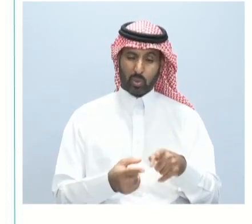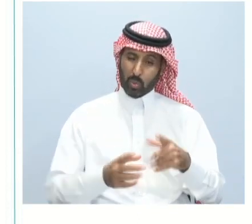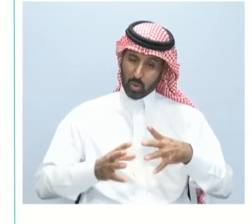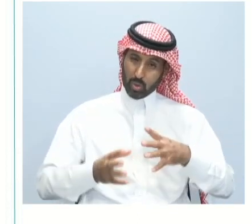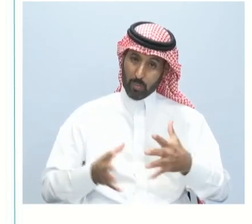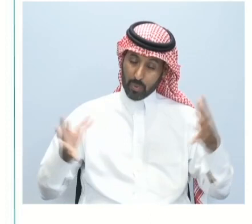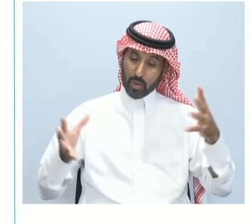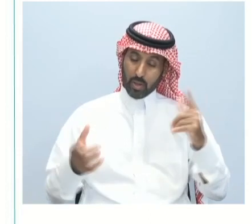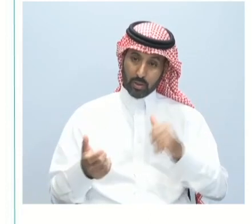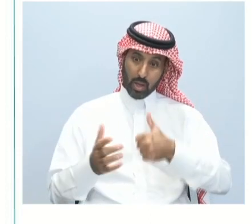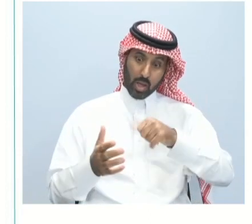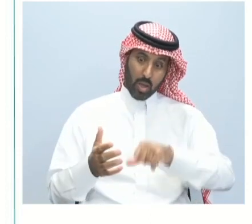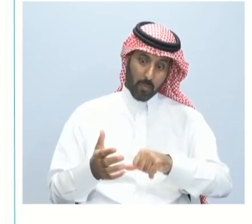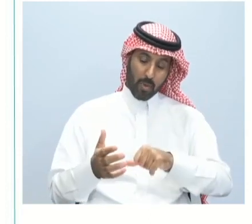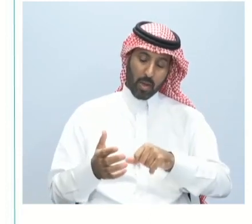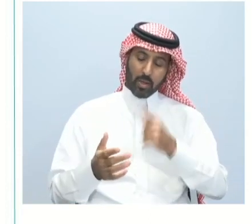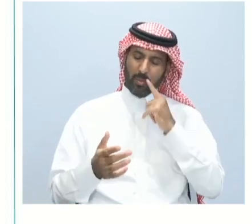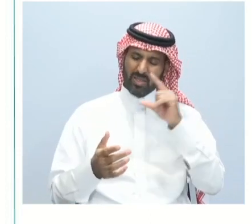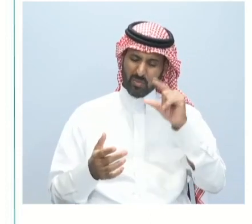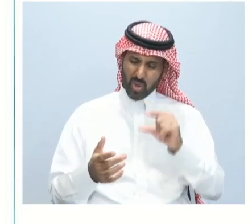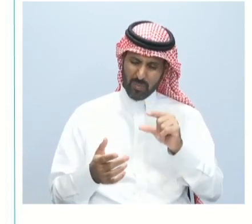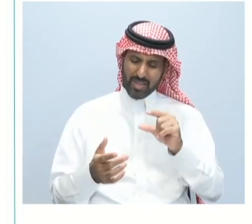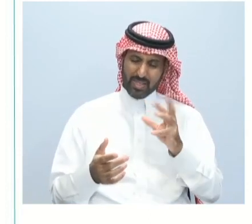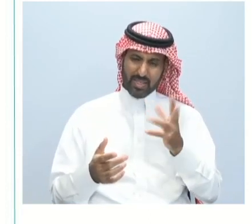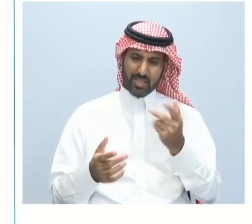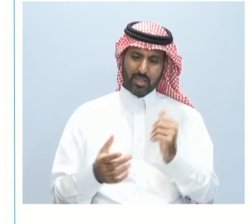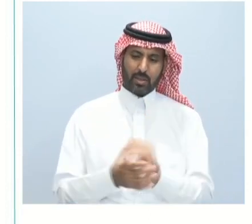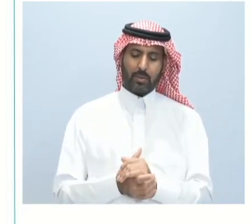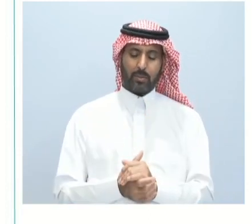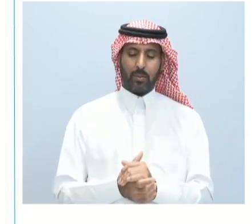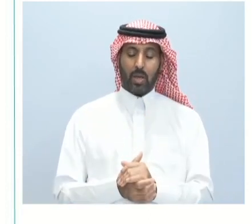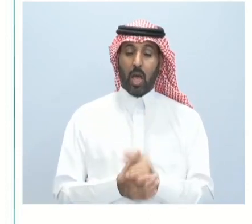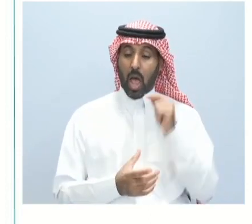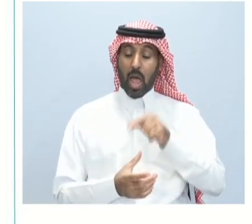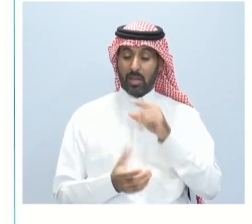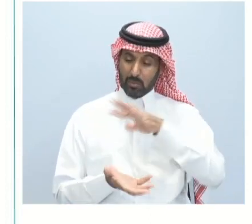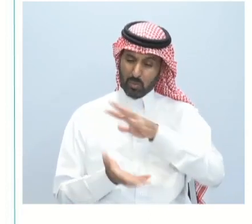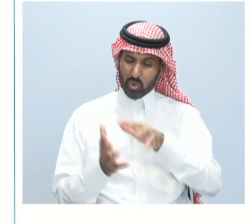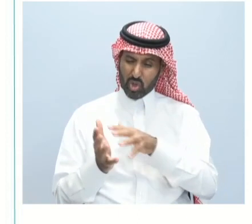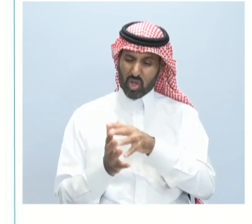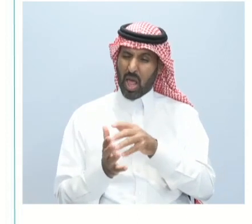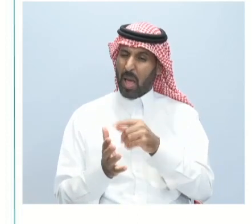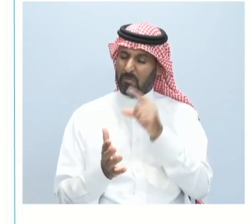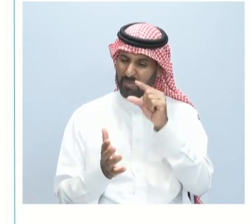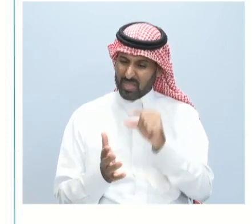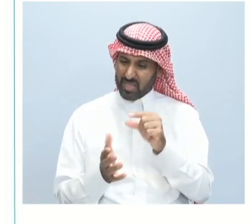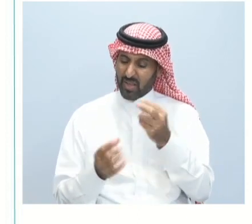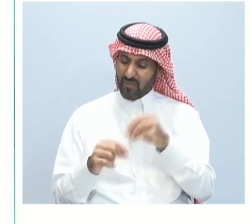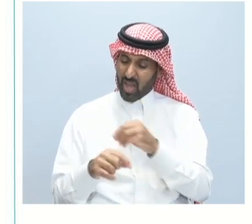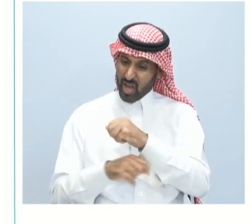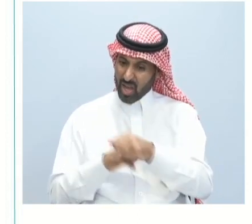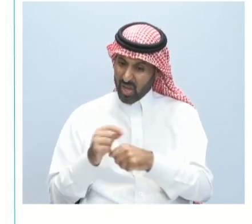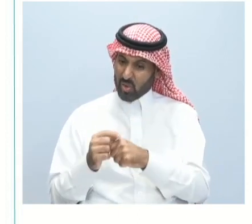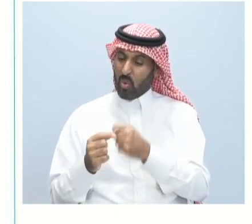لتقييمه حتى بالنسبه للقيمه الصغيره لان كذلك بالنسبه لاي مشكله بسيطه بها قيد واحد يغطي جميع